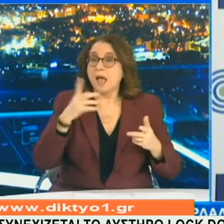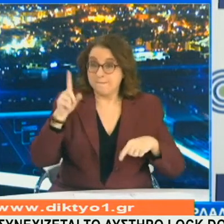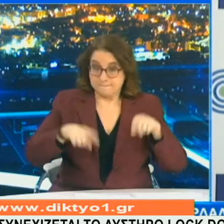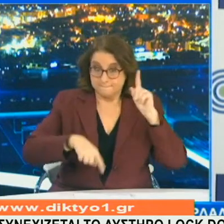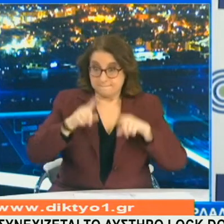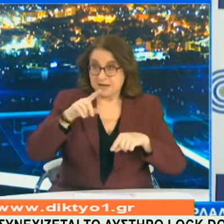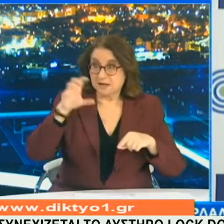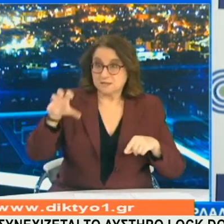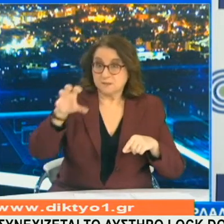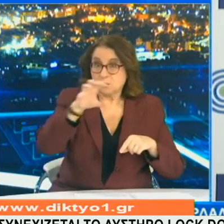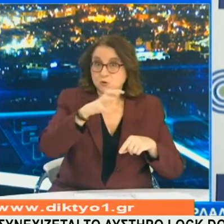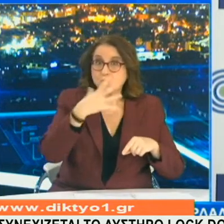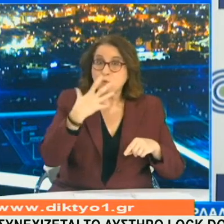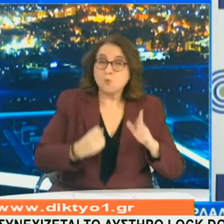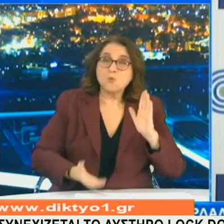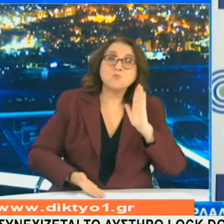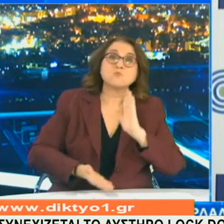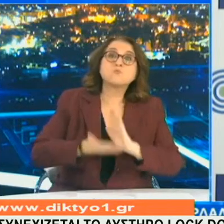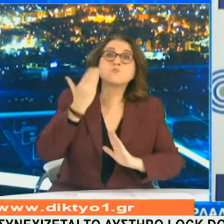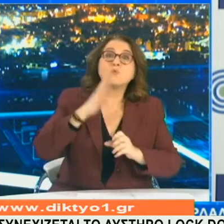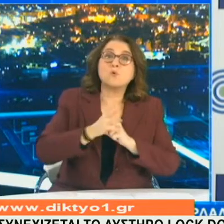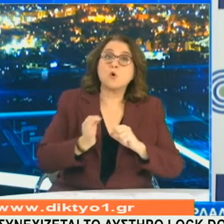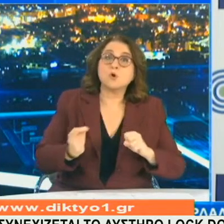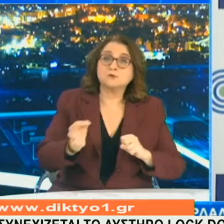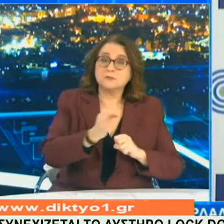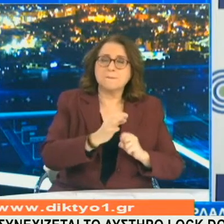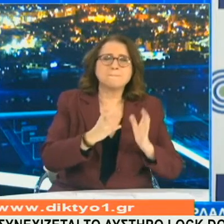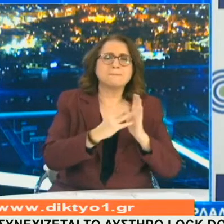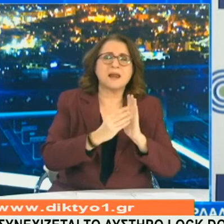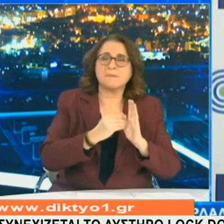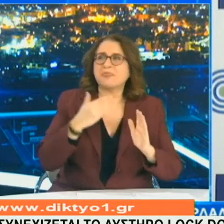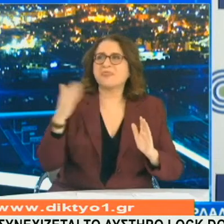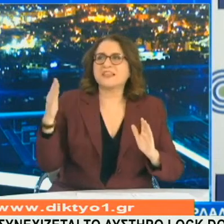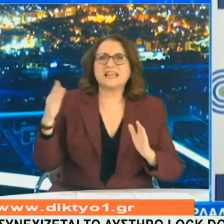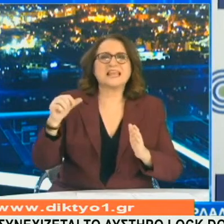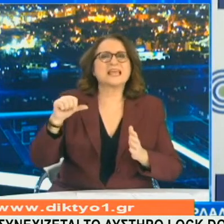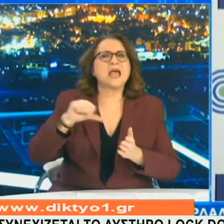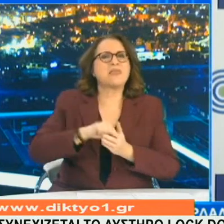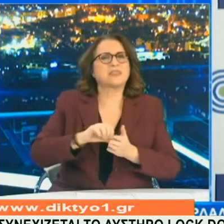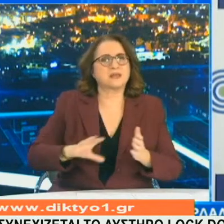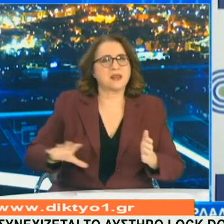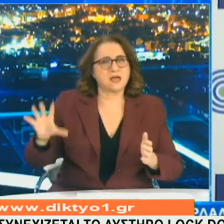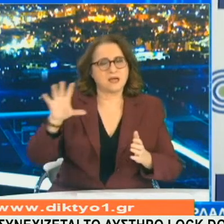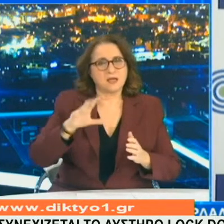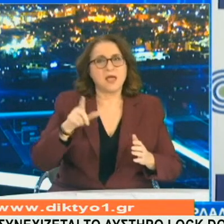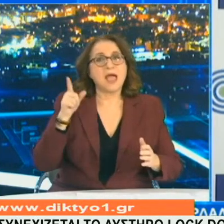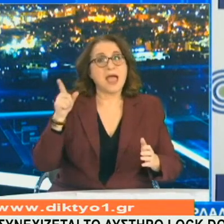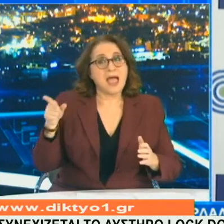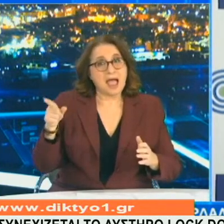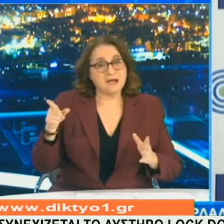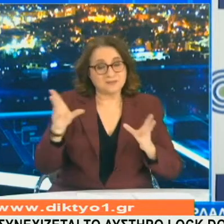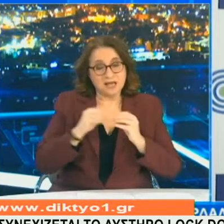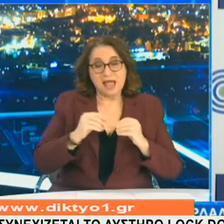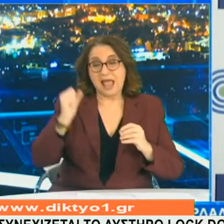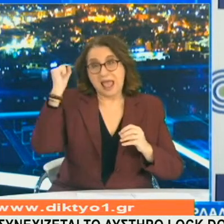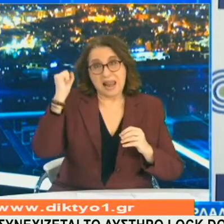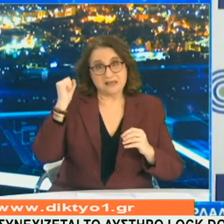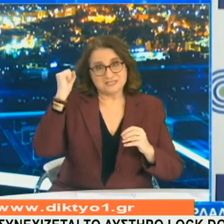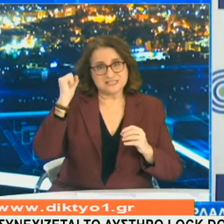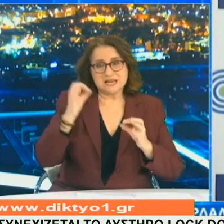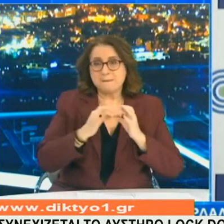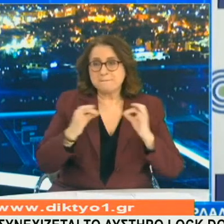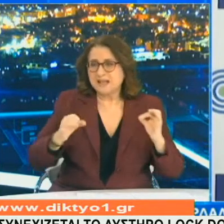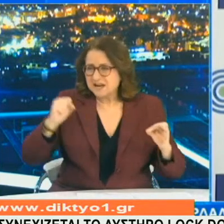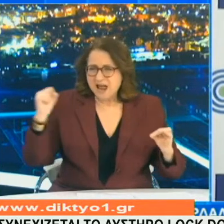φορτίο. Όσον αφορά στη Δυτική Αττική, τα επιπλέον μέτρα έρονται για το Δήμο Ελευσίνας,